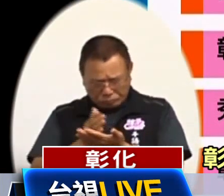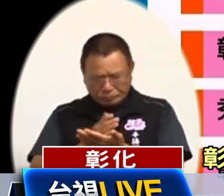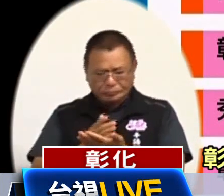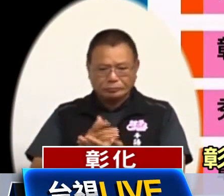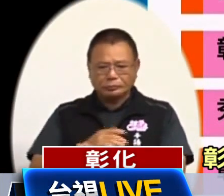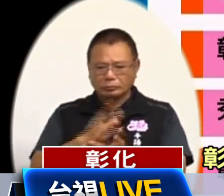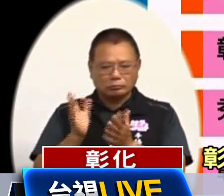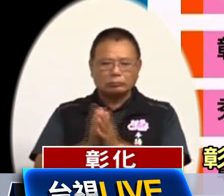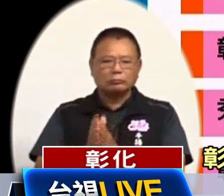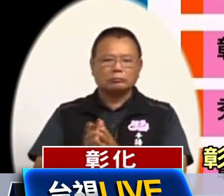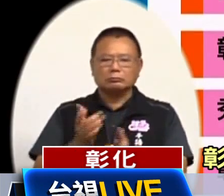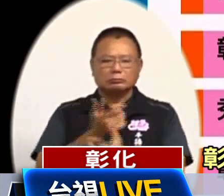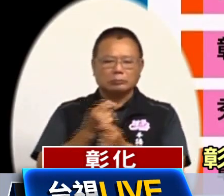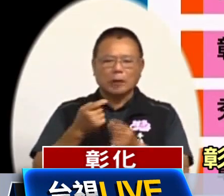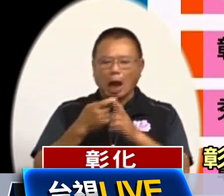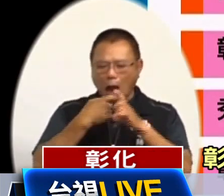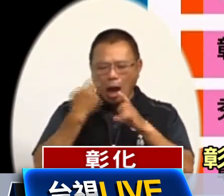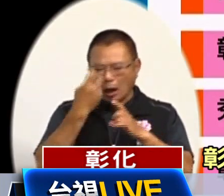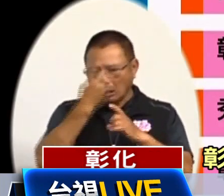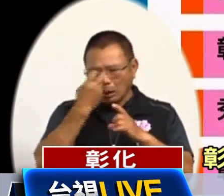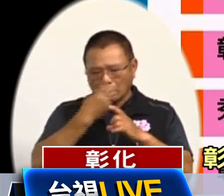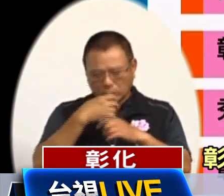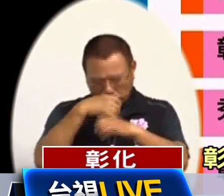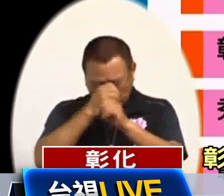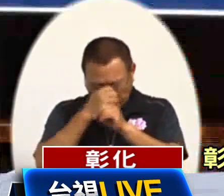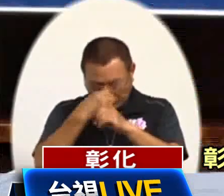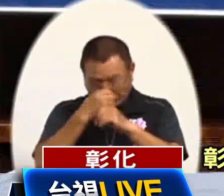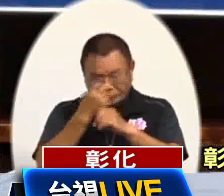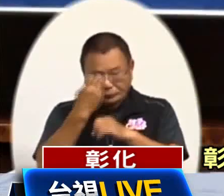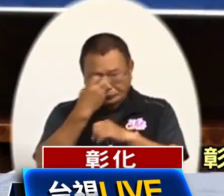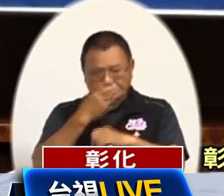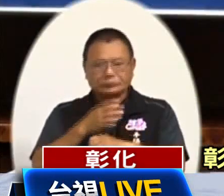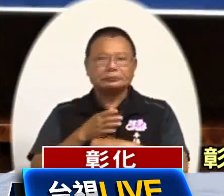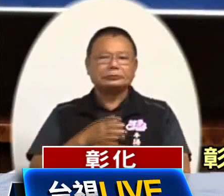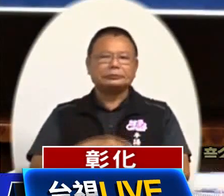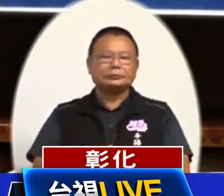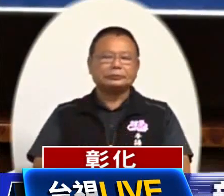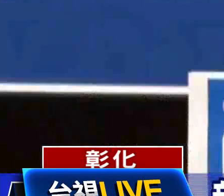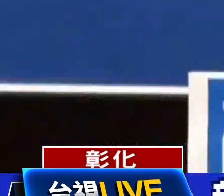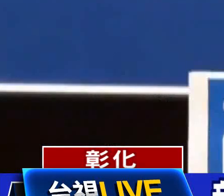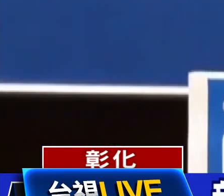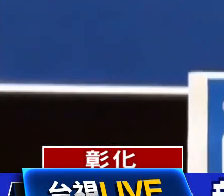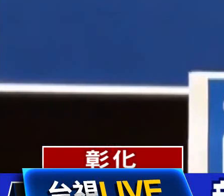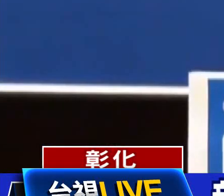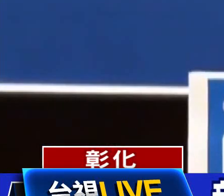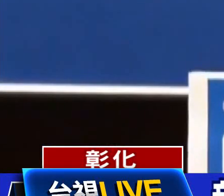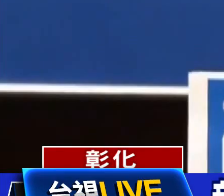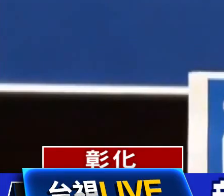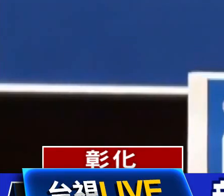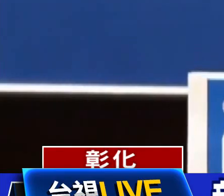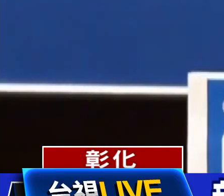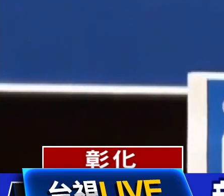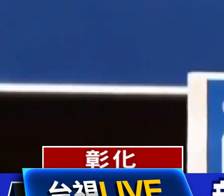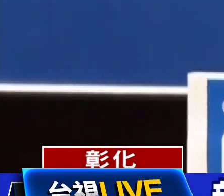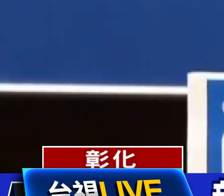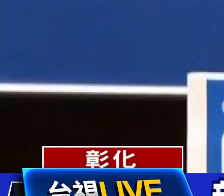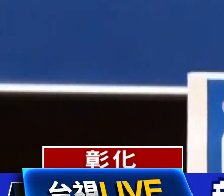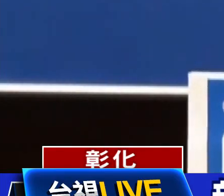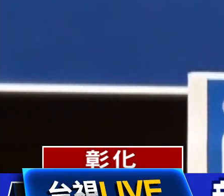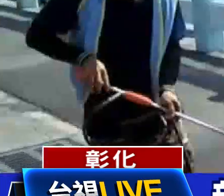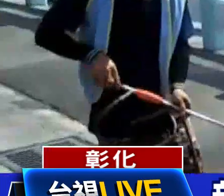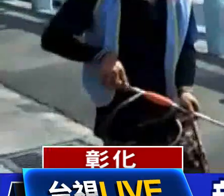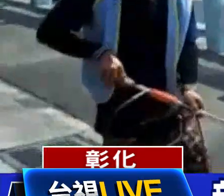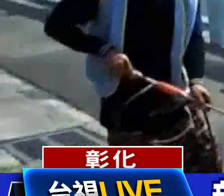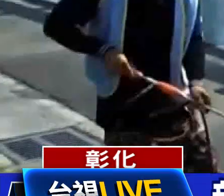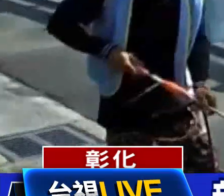力进行所谓的 PCR 核酸的一个检测。 疫情持续延烧，王惠美也表示，希望民众减少跨县